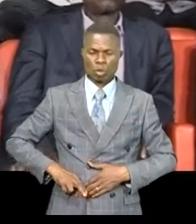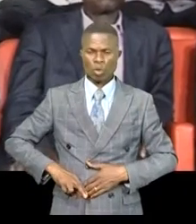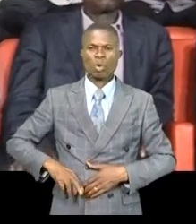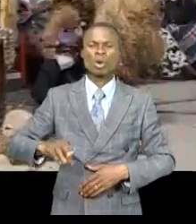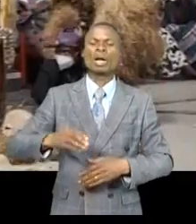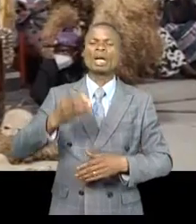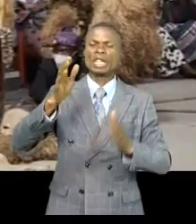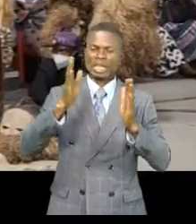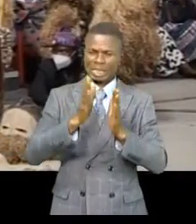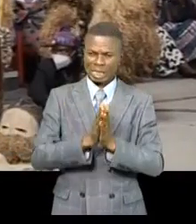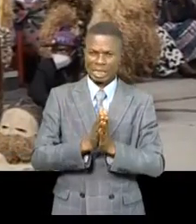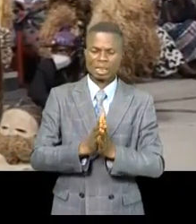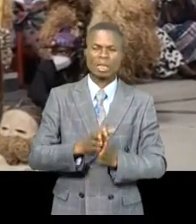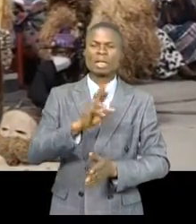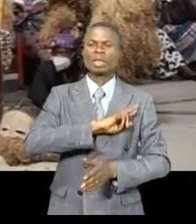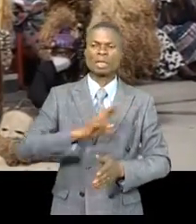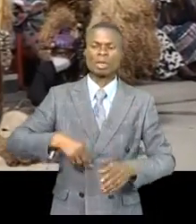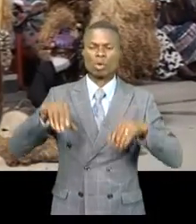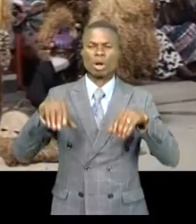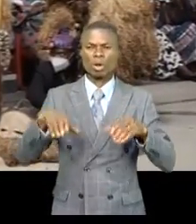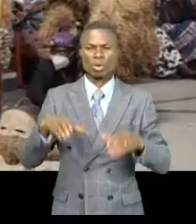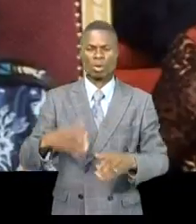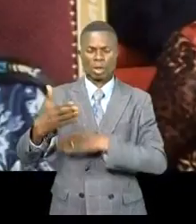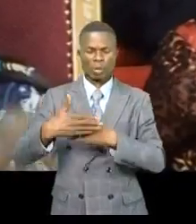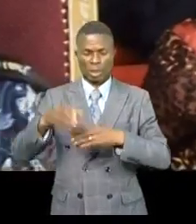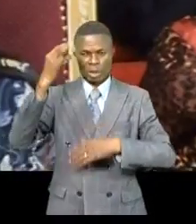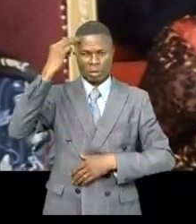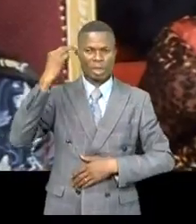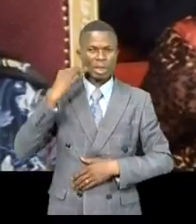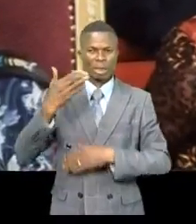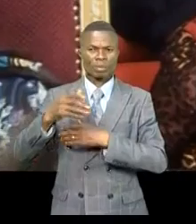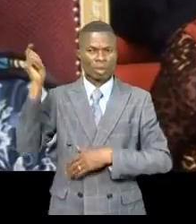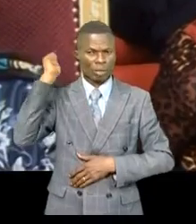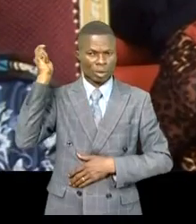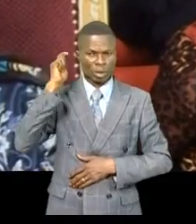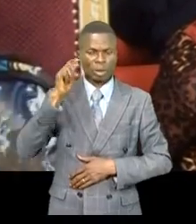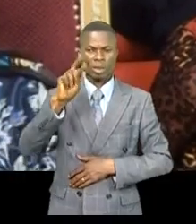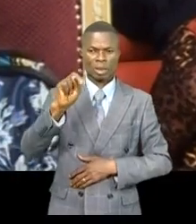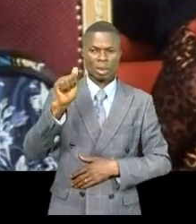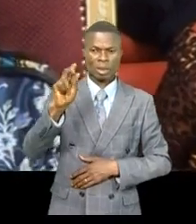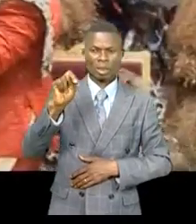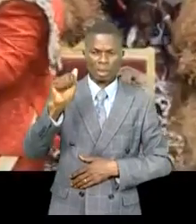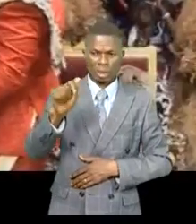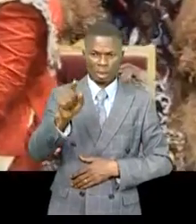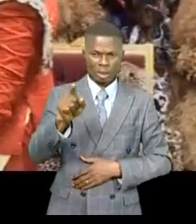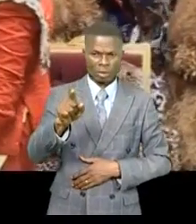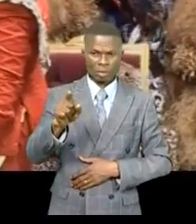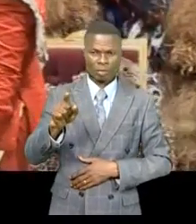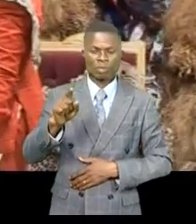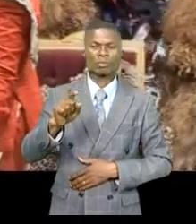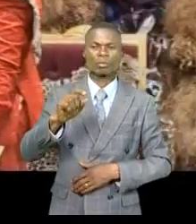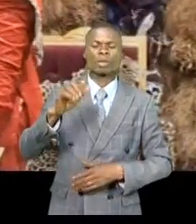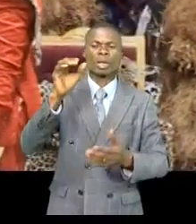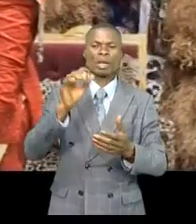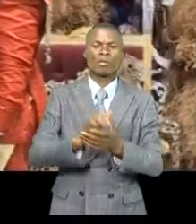même plateau avec la ministre près, le président de la République, professeur Nana Manonina Kyumba, princesse de la lignée de